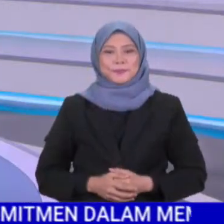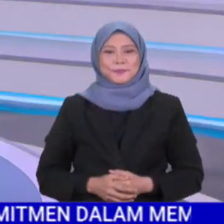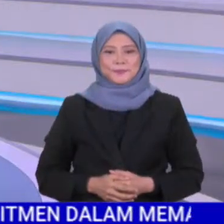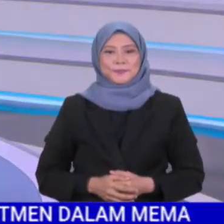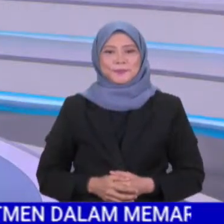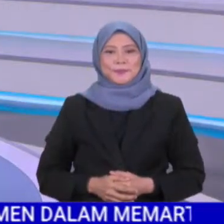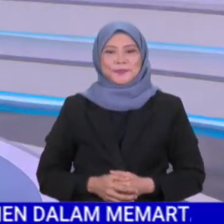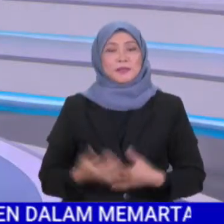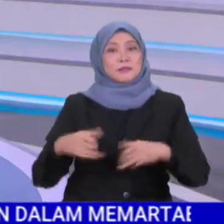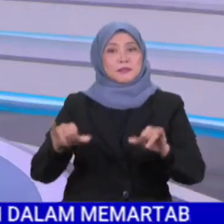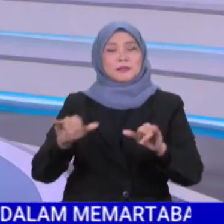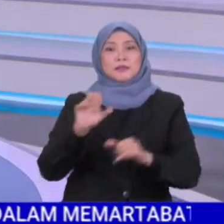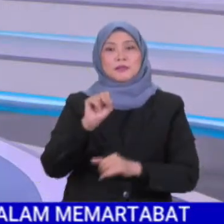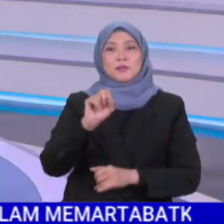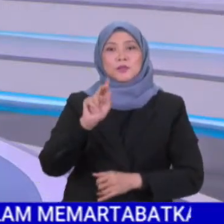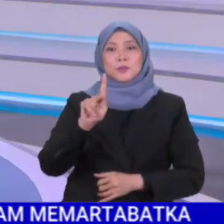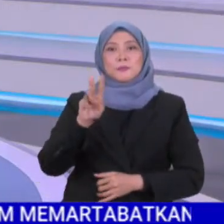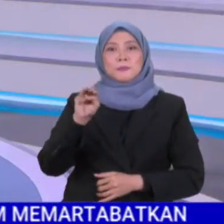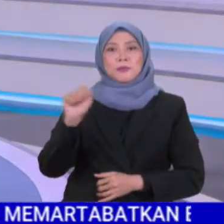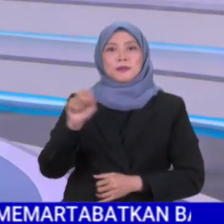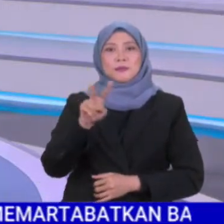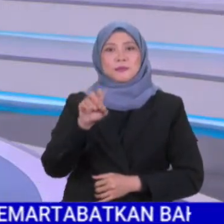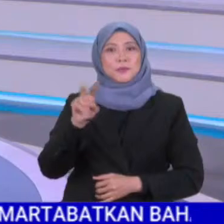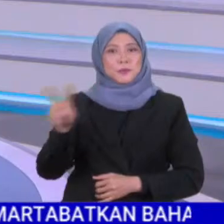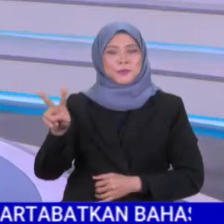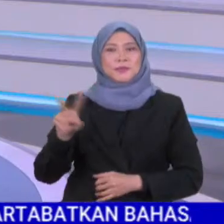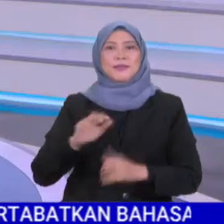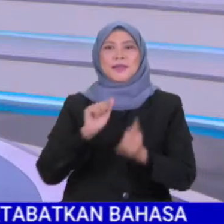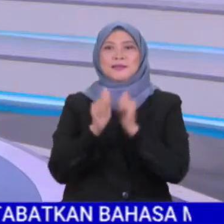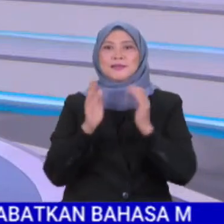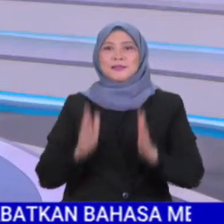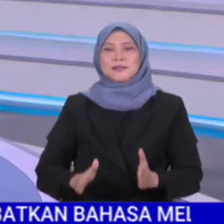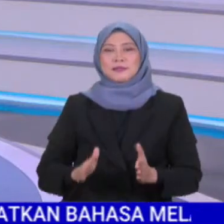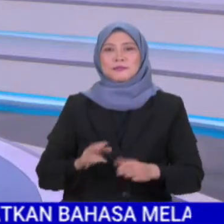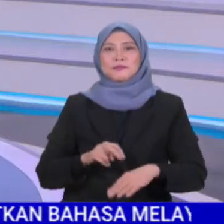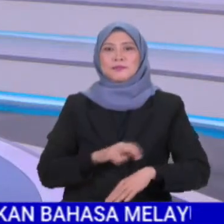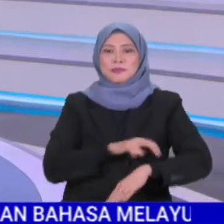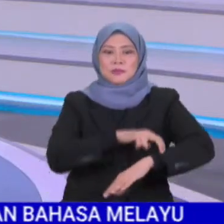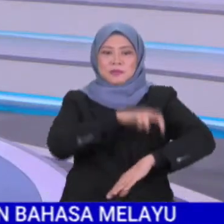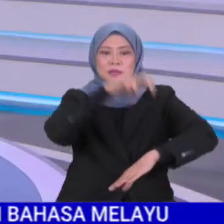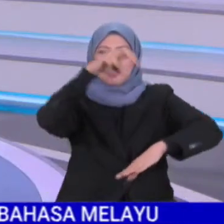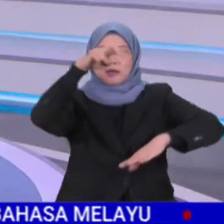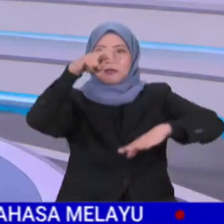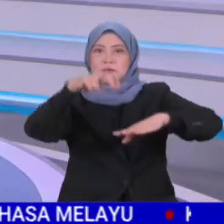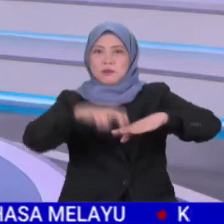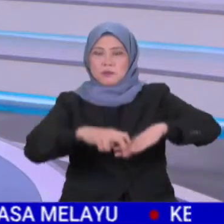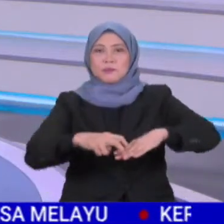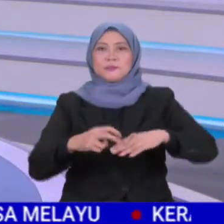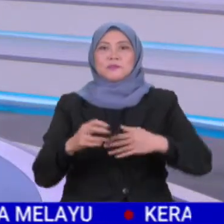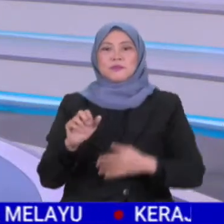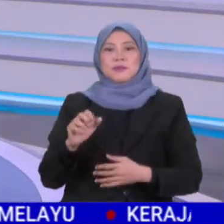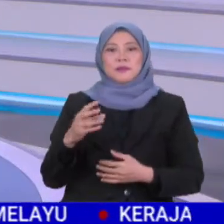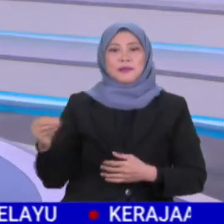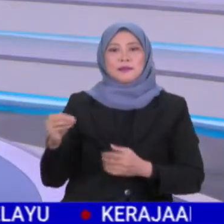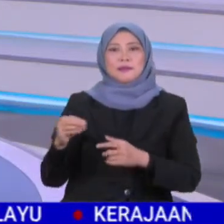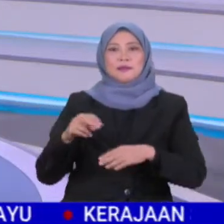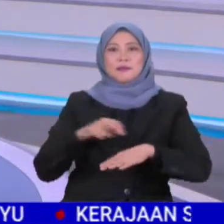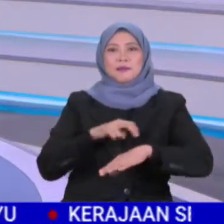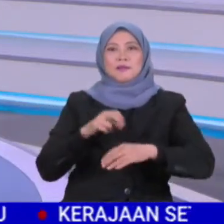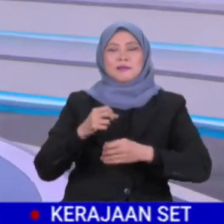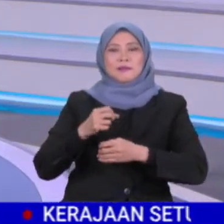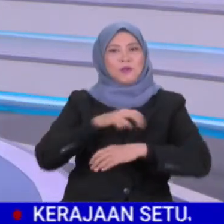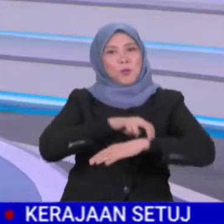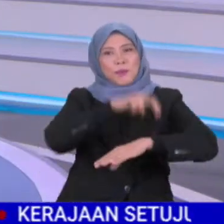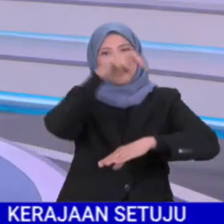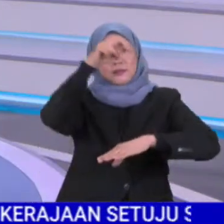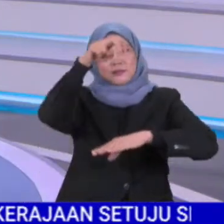Baik, masih perkembangan Sukma 2022, atlet jarak jauh Pahang Muhammad Iqbal Hussein Mat Kamal Hussein dan jago lompat tinggi Sabah